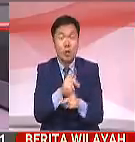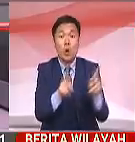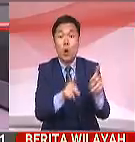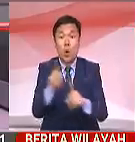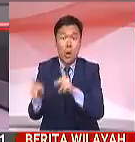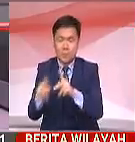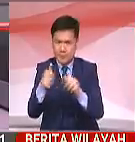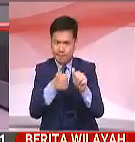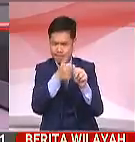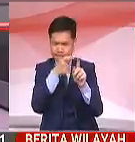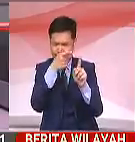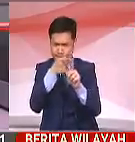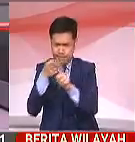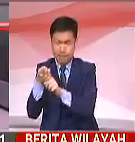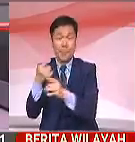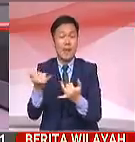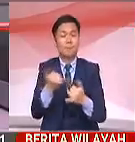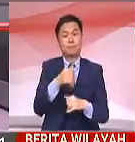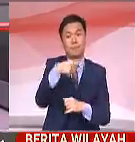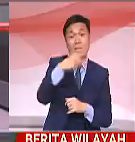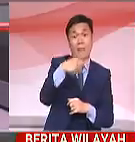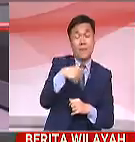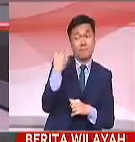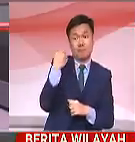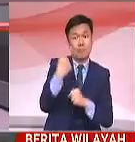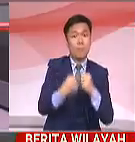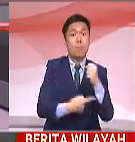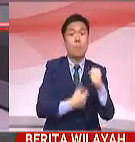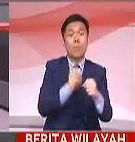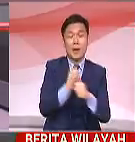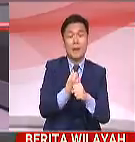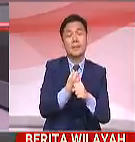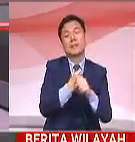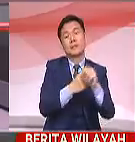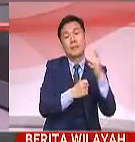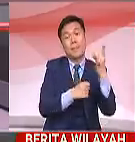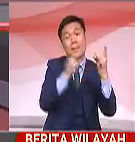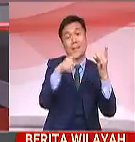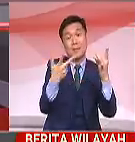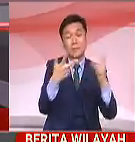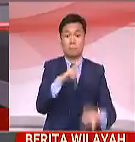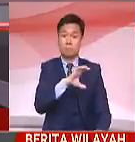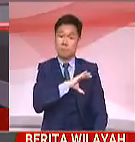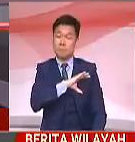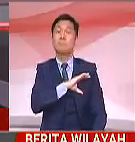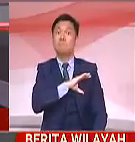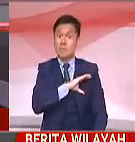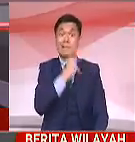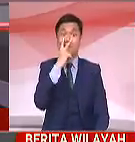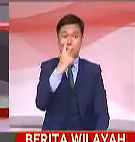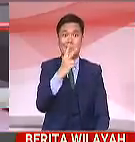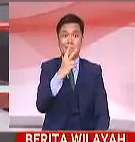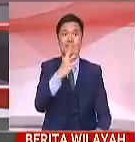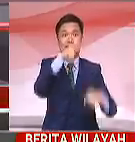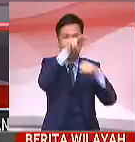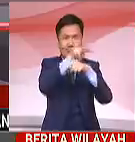orang ramai. Sejak PKP mula dilaksanakan pada 18 Mac lalu, anggota PDRM sentiasa berada di mana-mana bagi